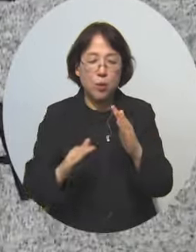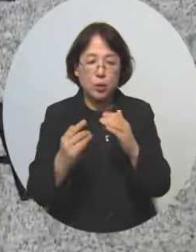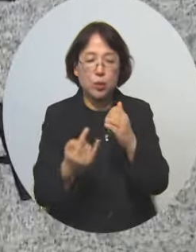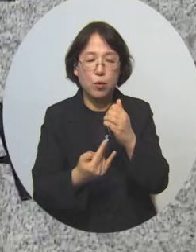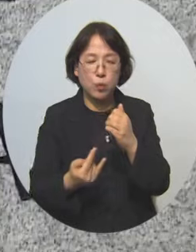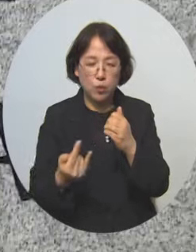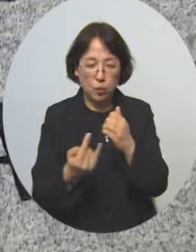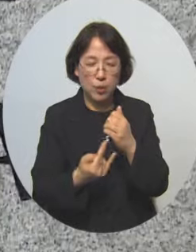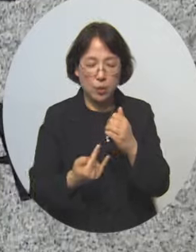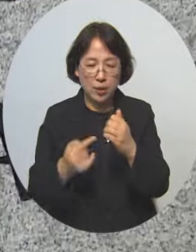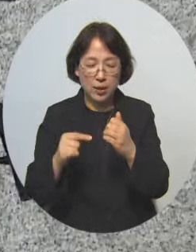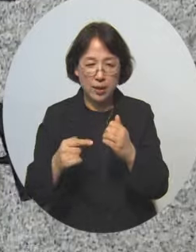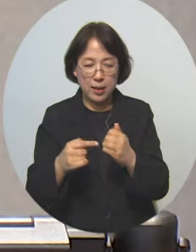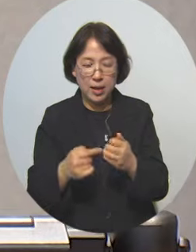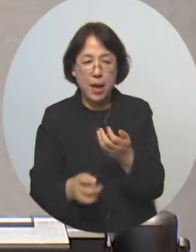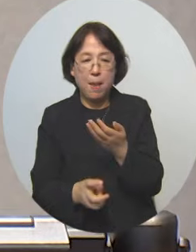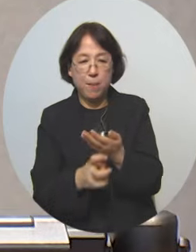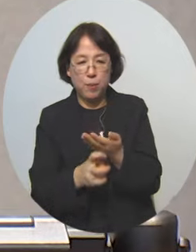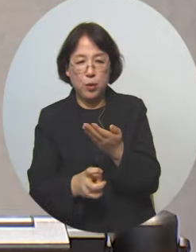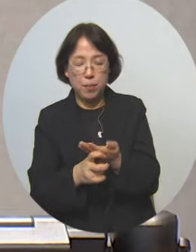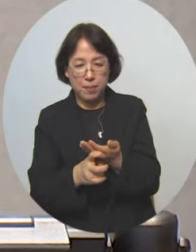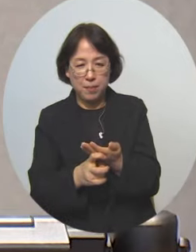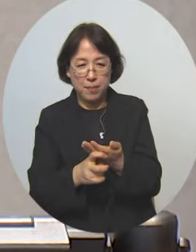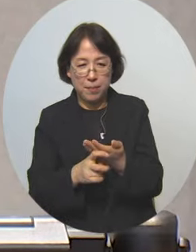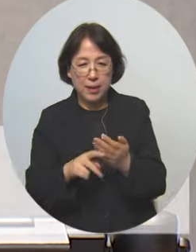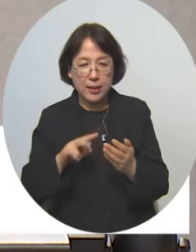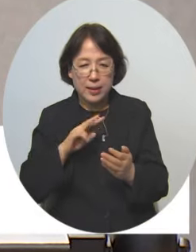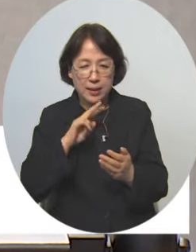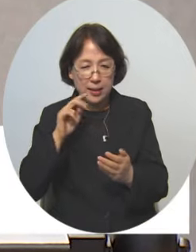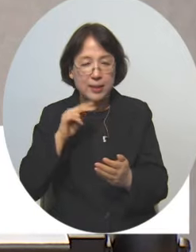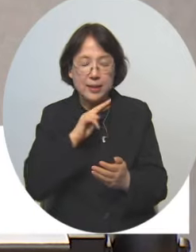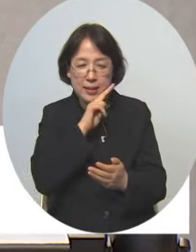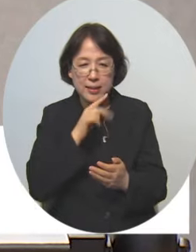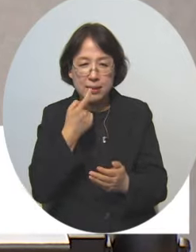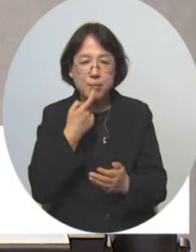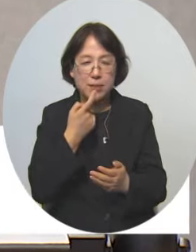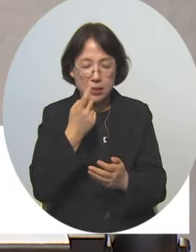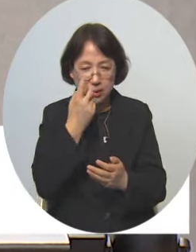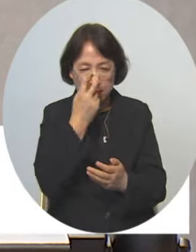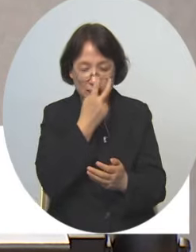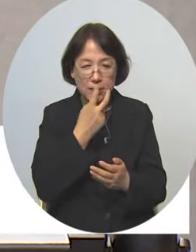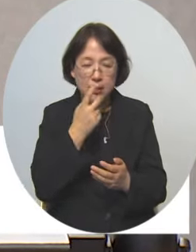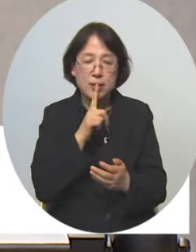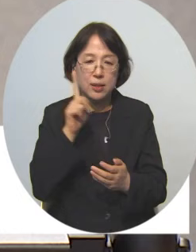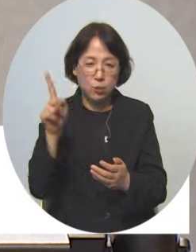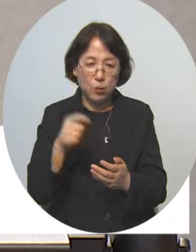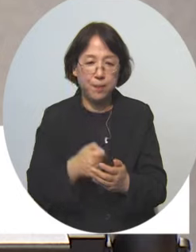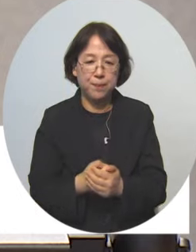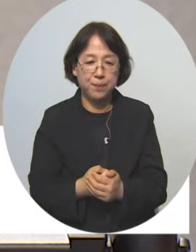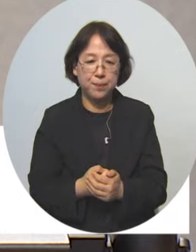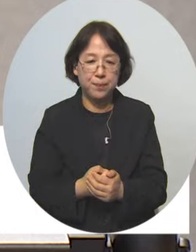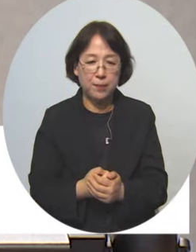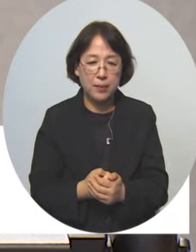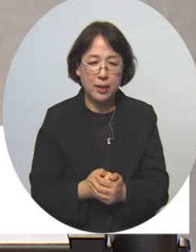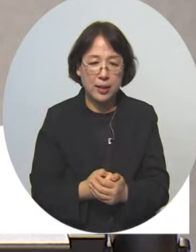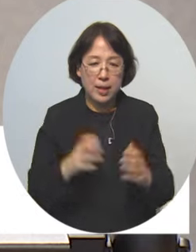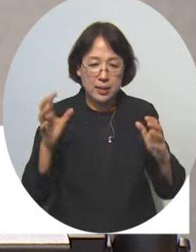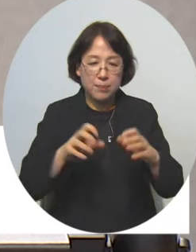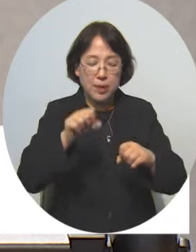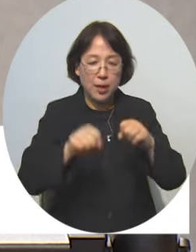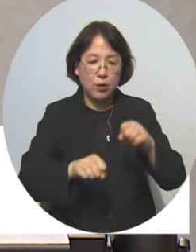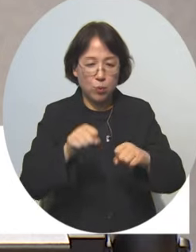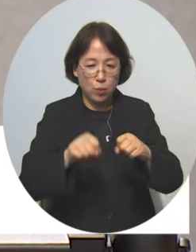위반 혐의로 신고했습니다. 지난 14일 정부는 의사협회 집행부를 대상으로 집단행동